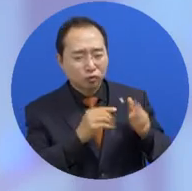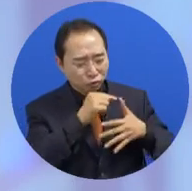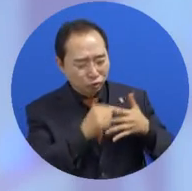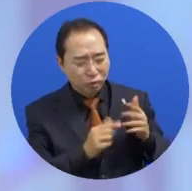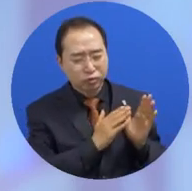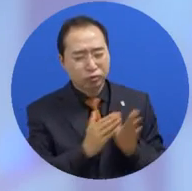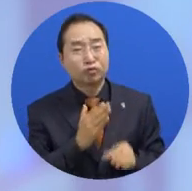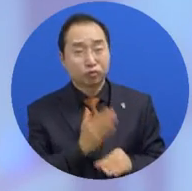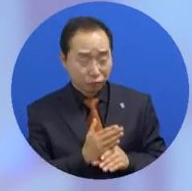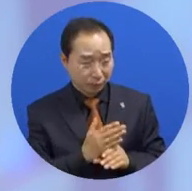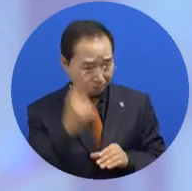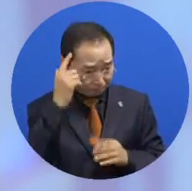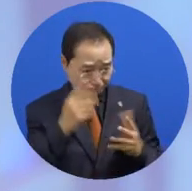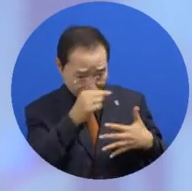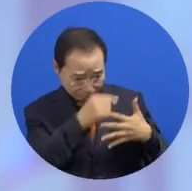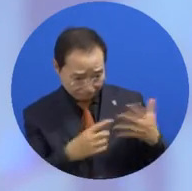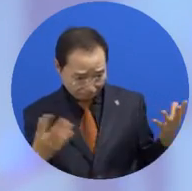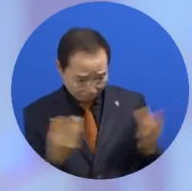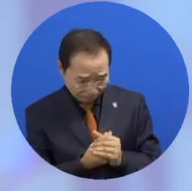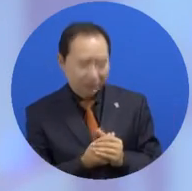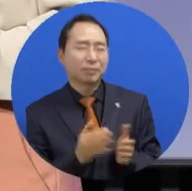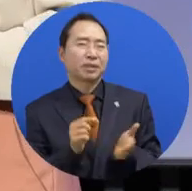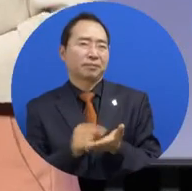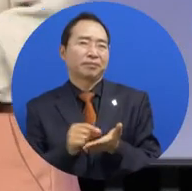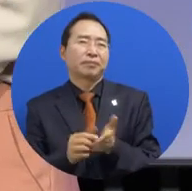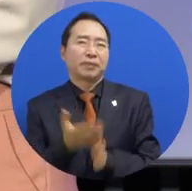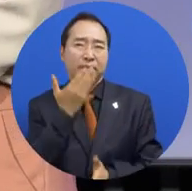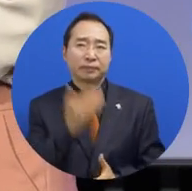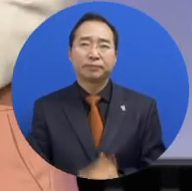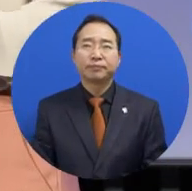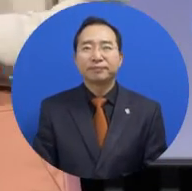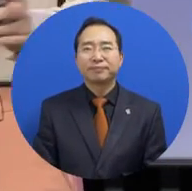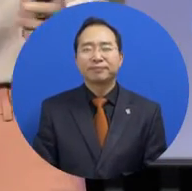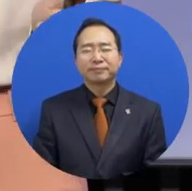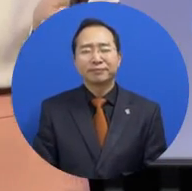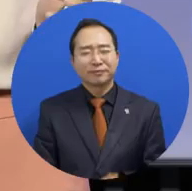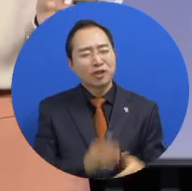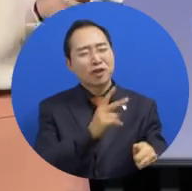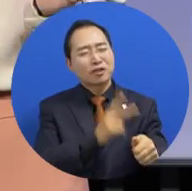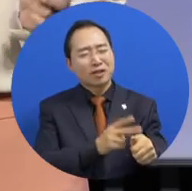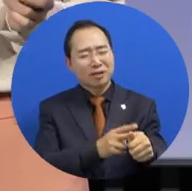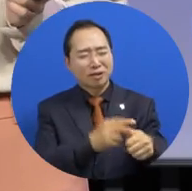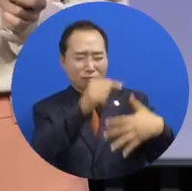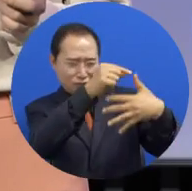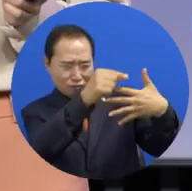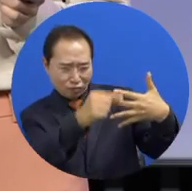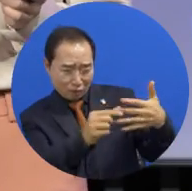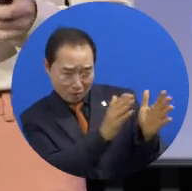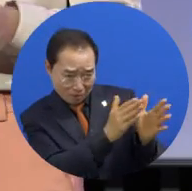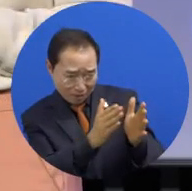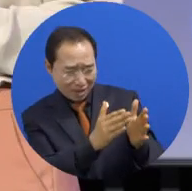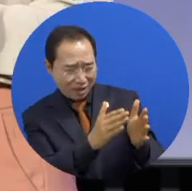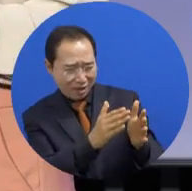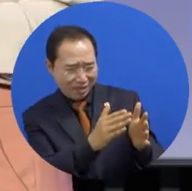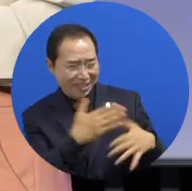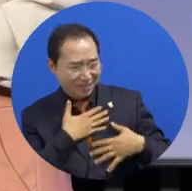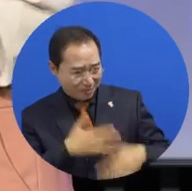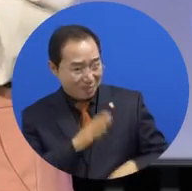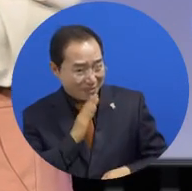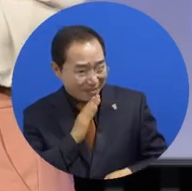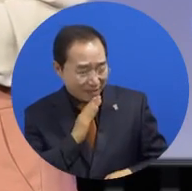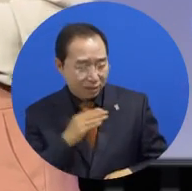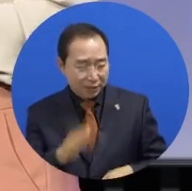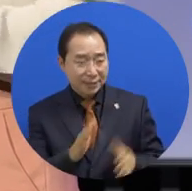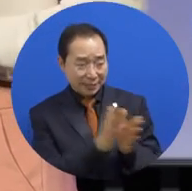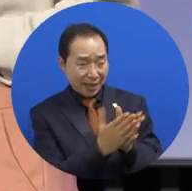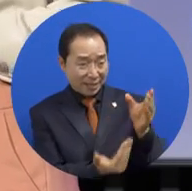잡히면 이제 그 작업에 들어가게 되겠죠. 네, 선생님께서는 그 순서 잡는데 좀 피곤하실 테지만 저희는 또 그